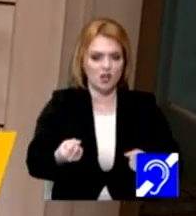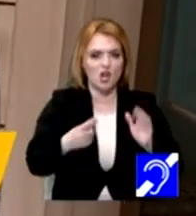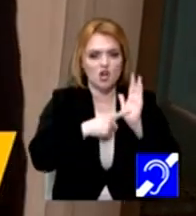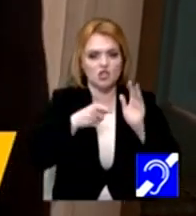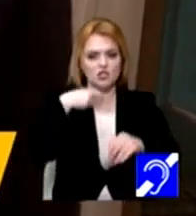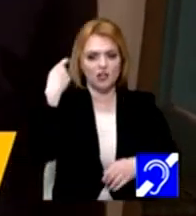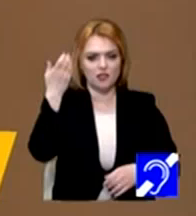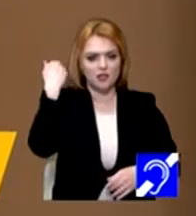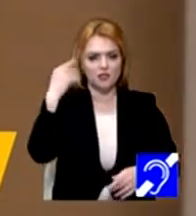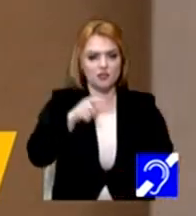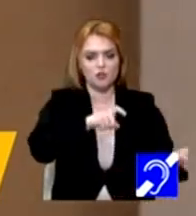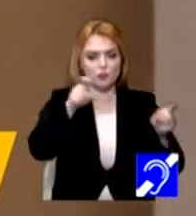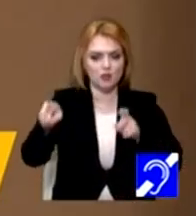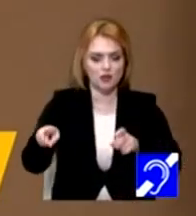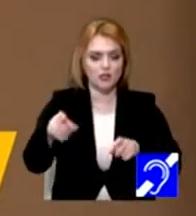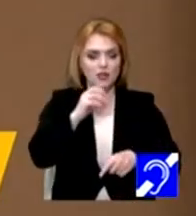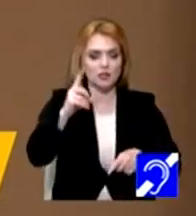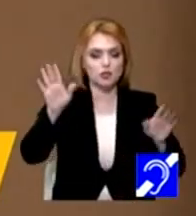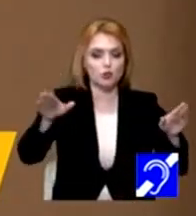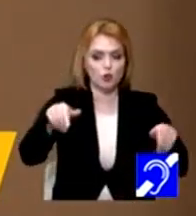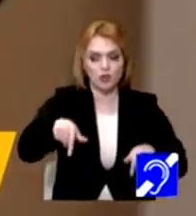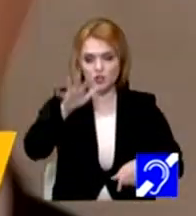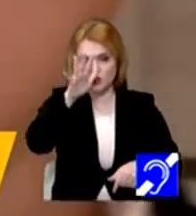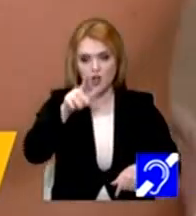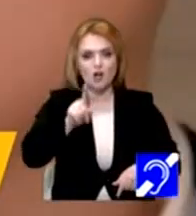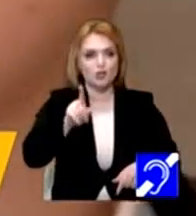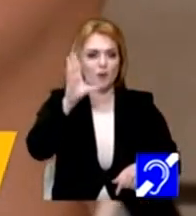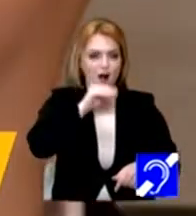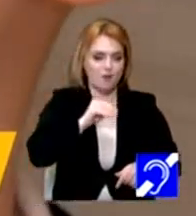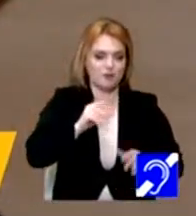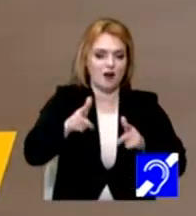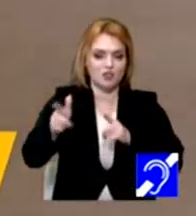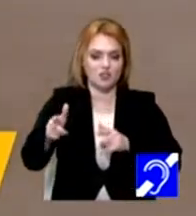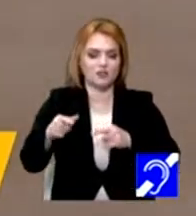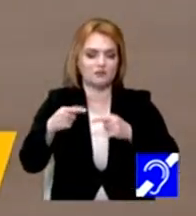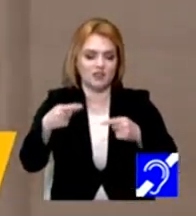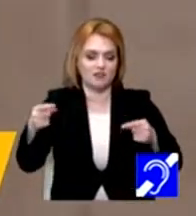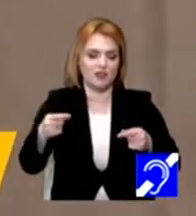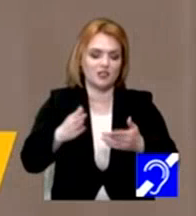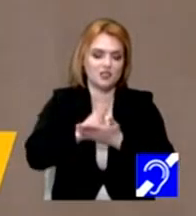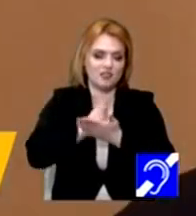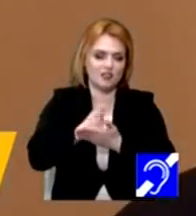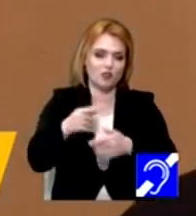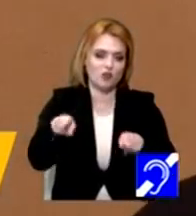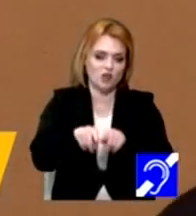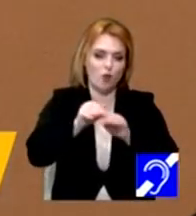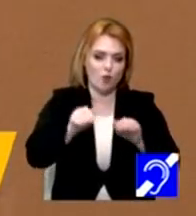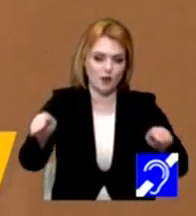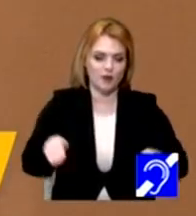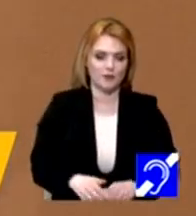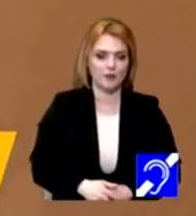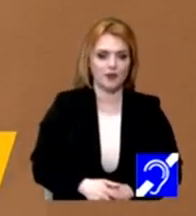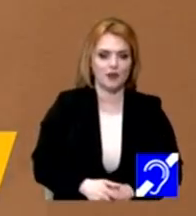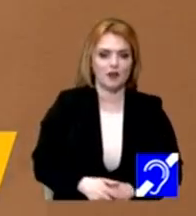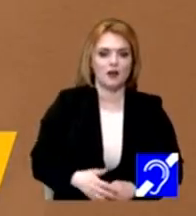ani s-au mutat din Soroca la Chișinău, doar pentru a avea acces la mai multe servicii pentru copiii cu nevoi speciale. Uitându-mă în